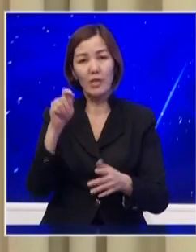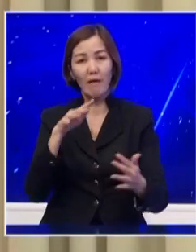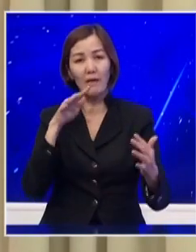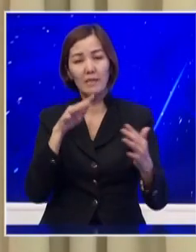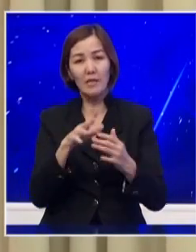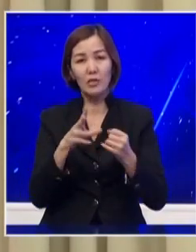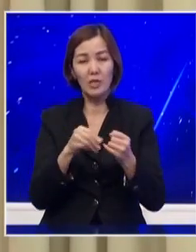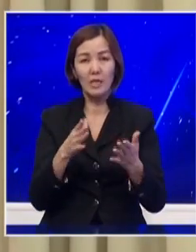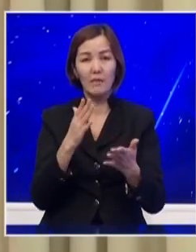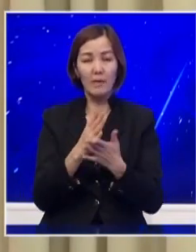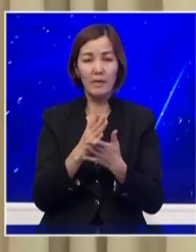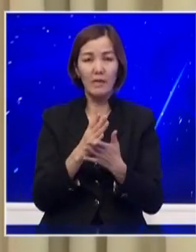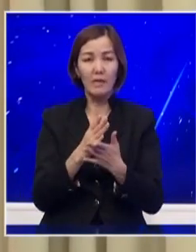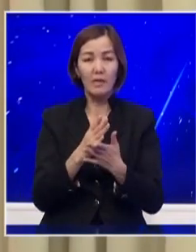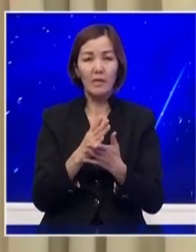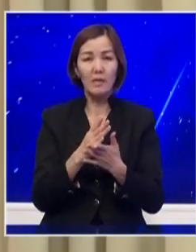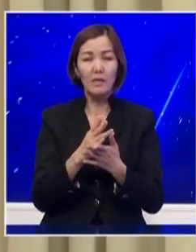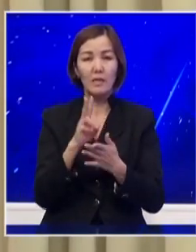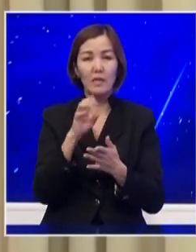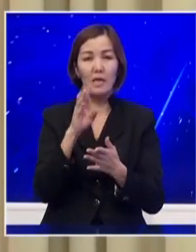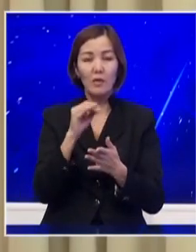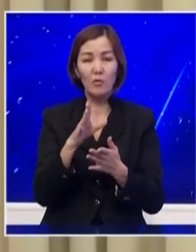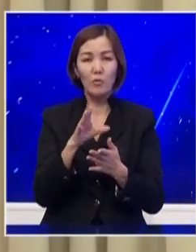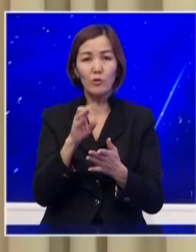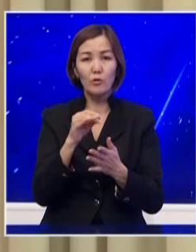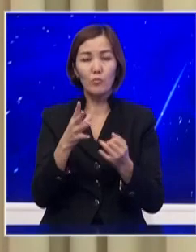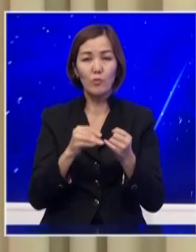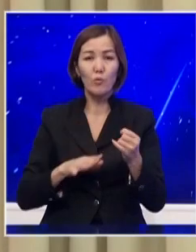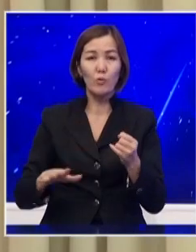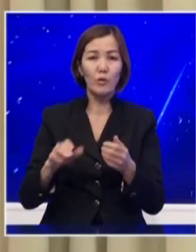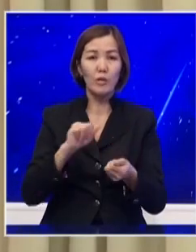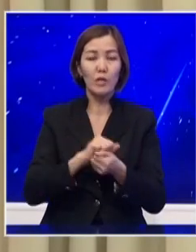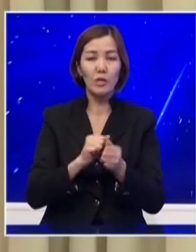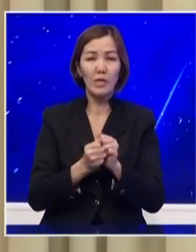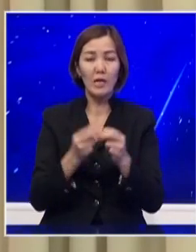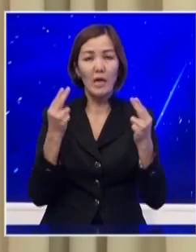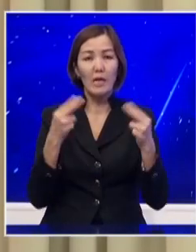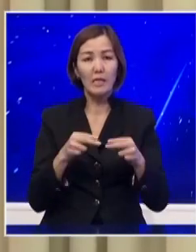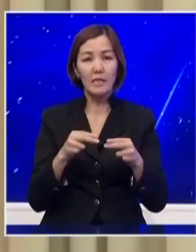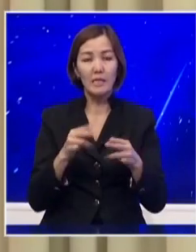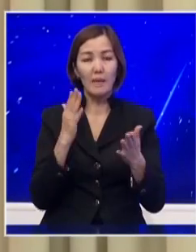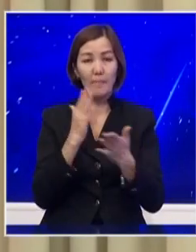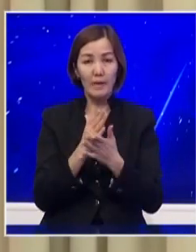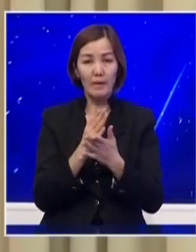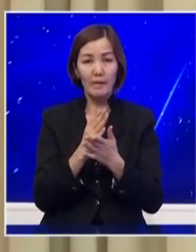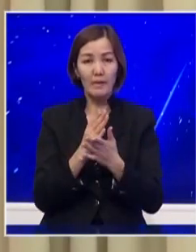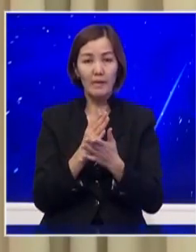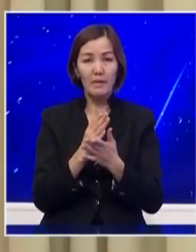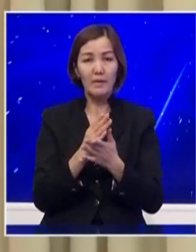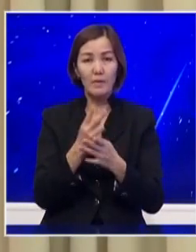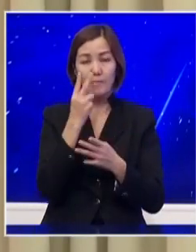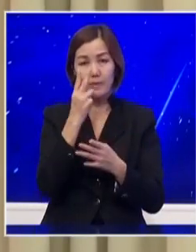пенен шайқасқан жерлері. Ал енді Нарынқолдың жаңағы Сүмбе өңірінде шекаратас деген белгі